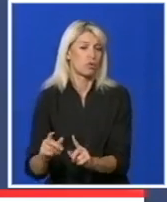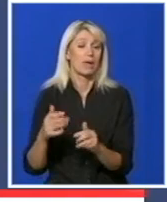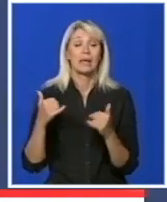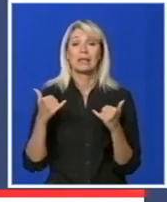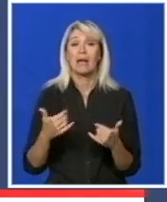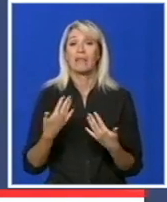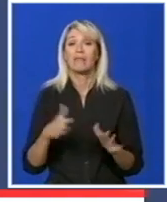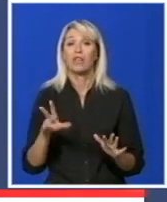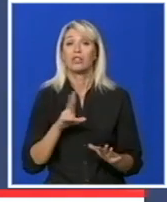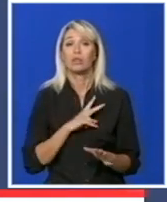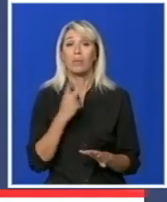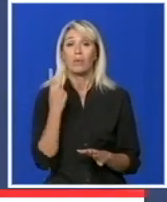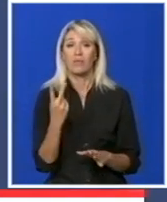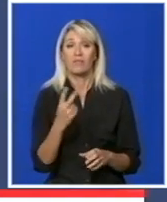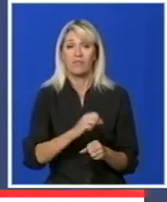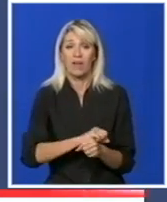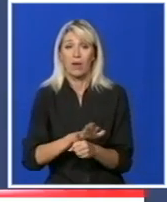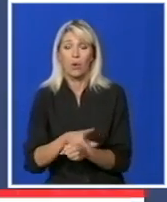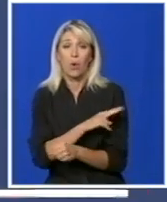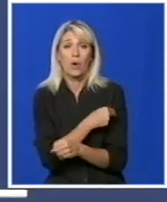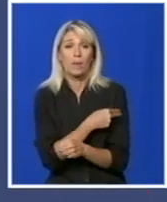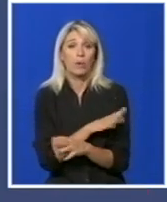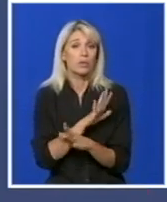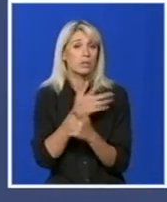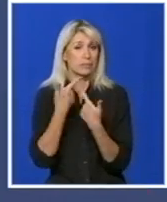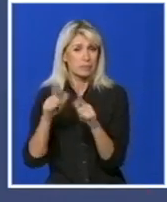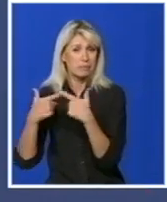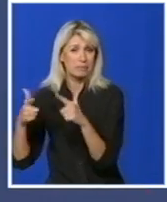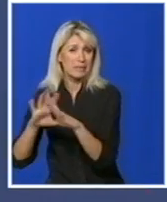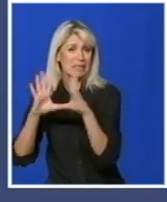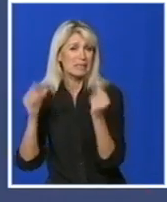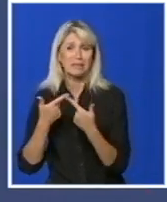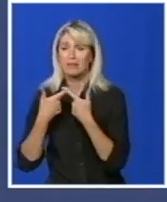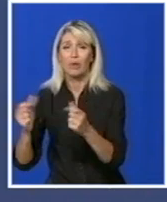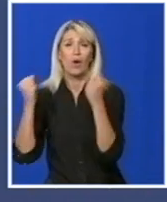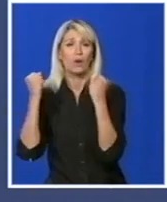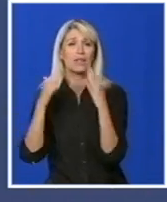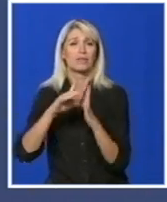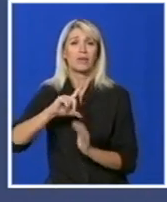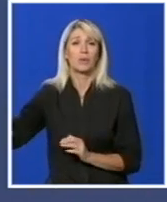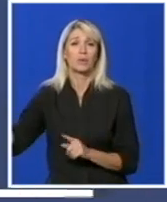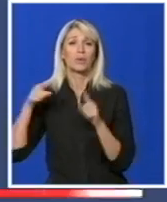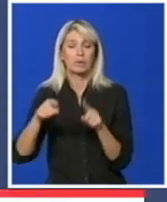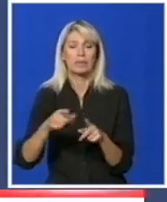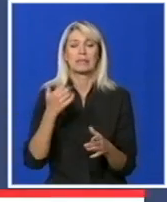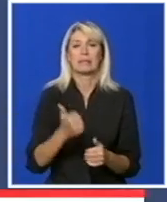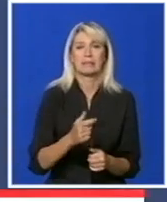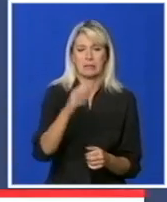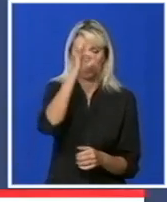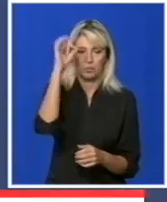u potpunosti otpustile sve pacijente i oni od ponedeljka nakon pripremnih radnji prelaze u potpuno svoj